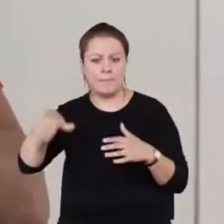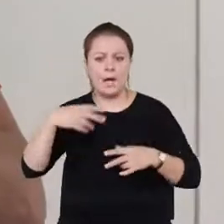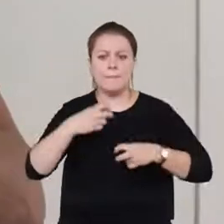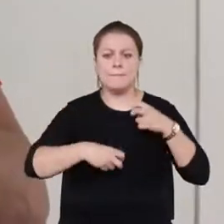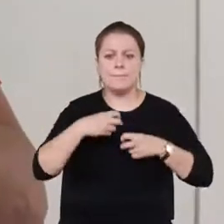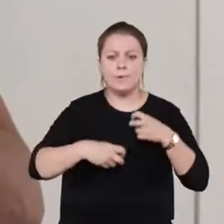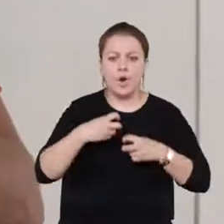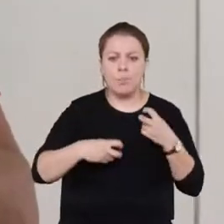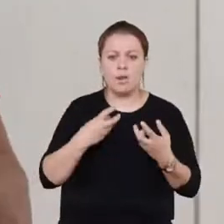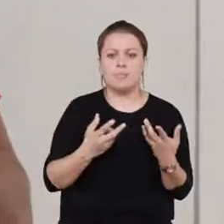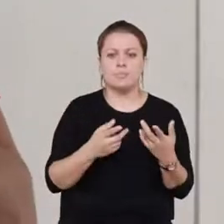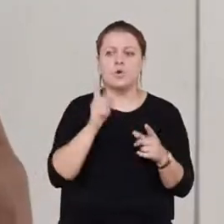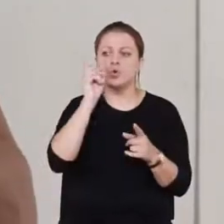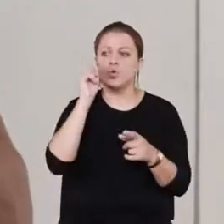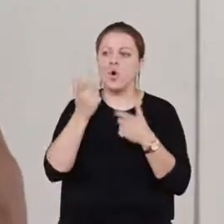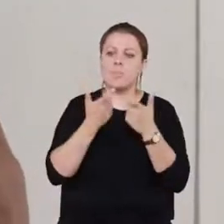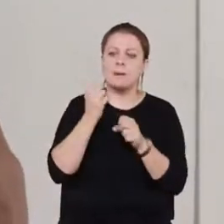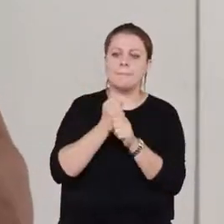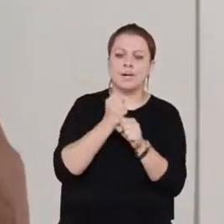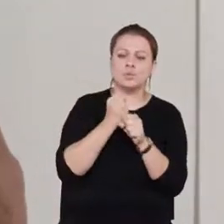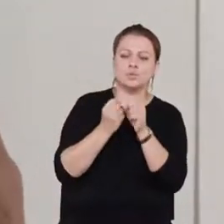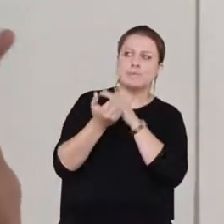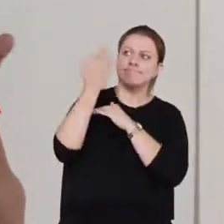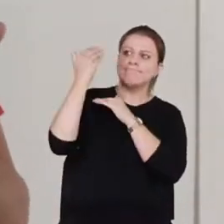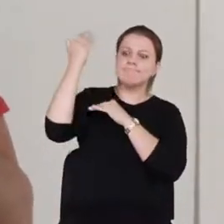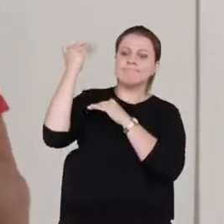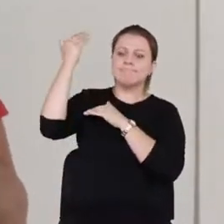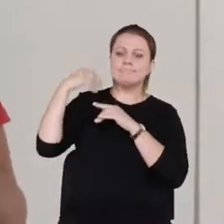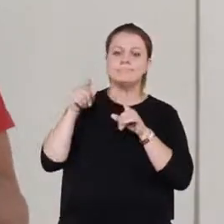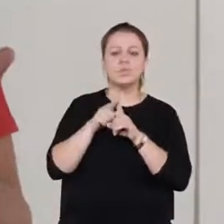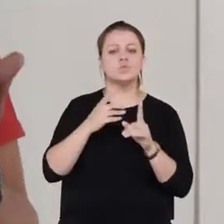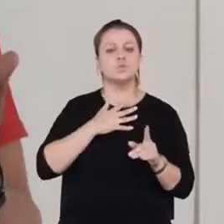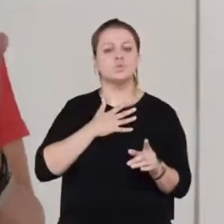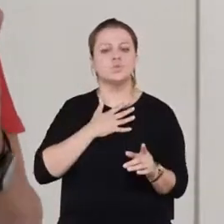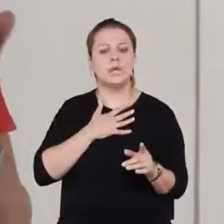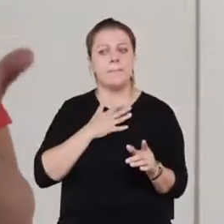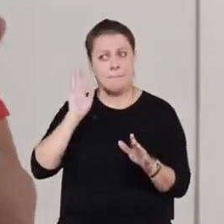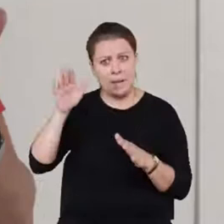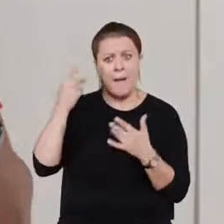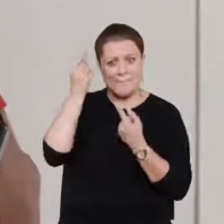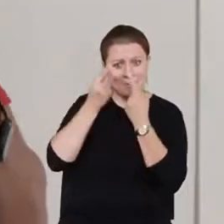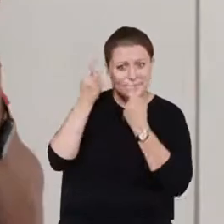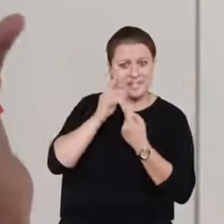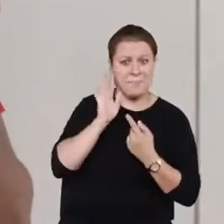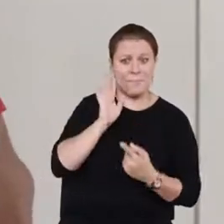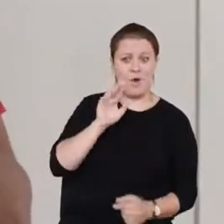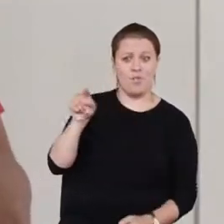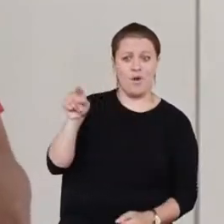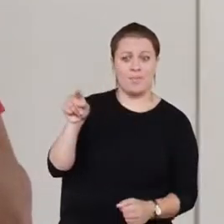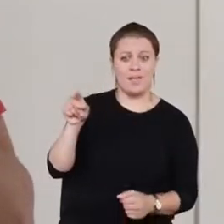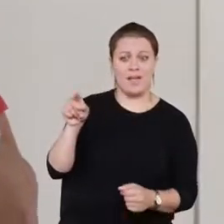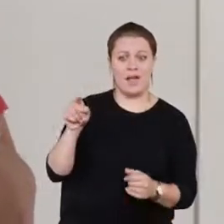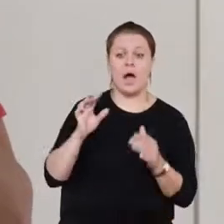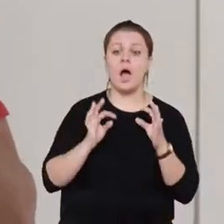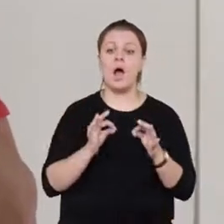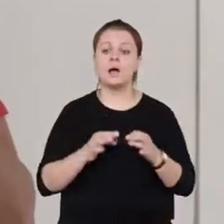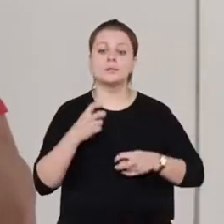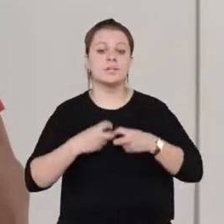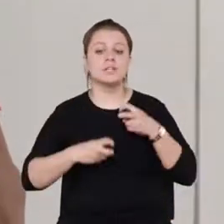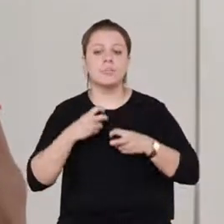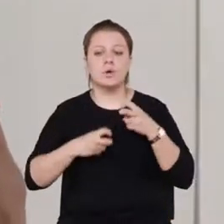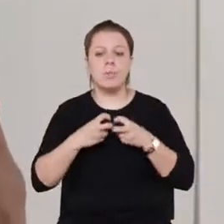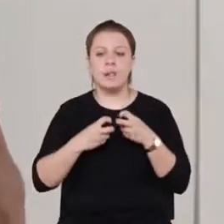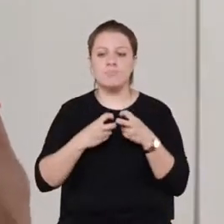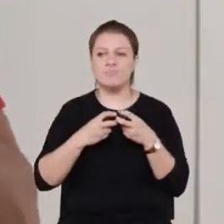zajmuje przeszłością, no to może ma taką naturalną inklinację do tego, żeby w ten sposób myśleć, ale że pewien typ problemów, z jakimi się spotykamy, nie